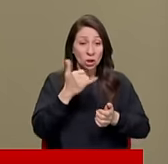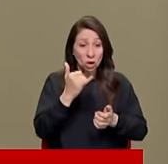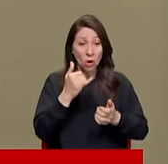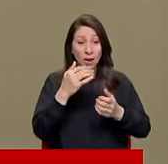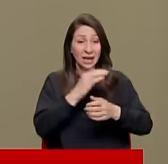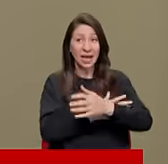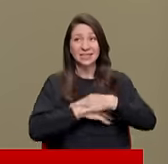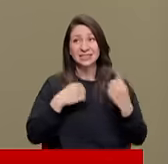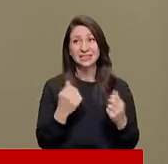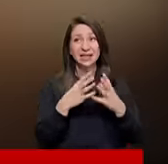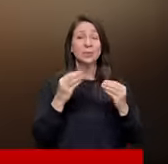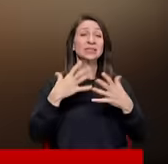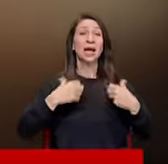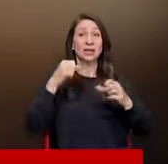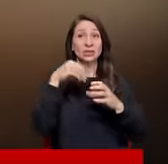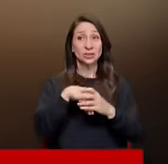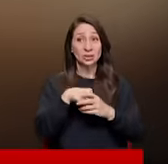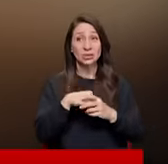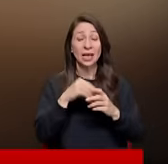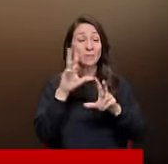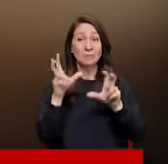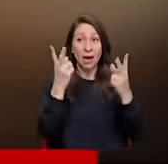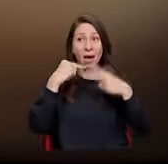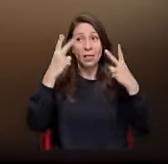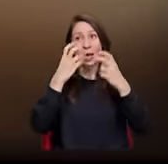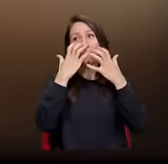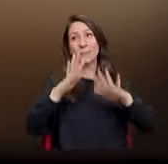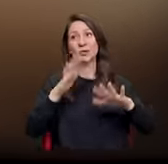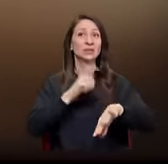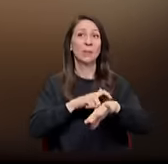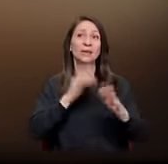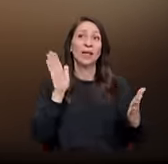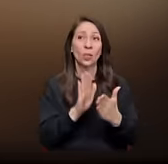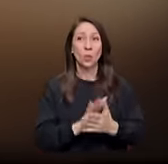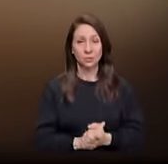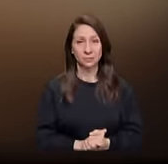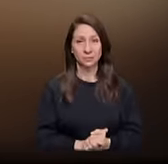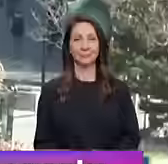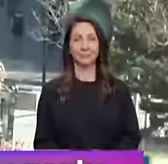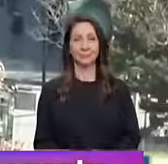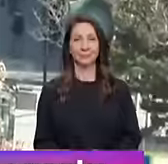kaybeden bebeklerinin sağlığına kavuşması için gözleri yaşlı bekliyor, vakit daralıyor.